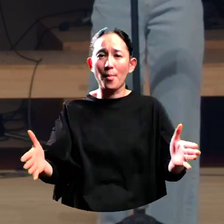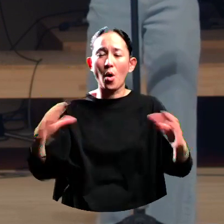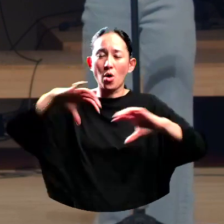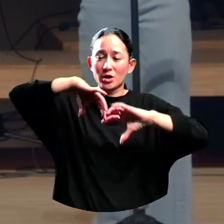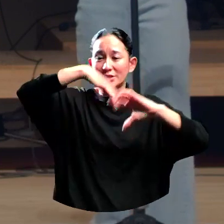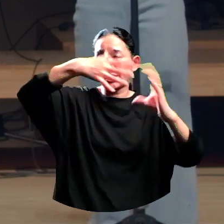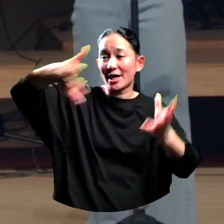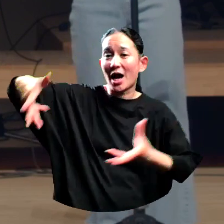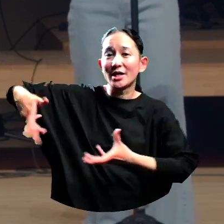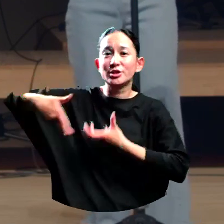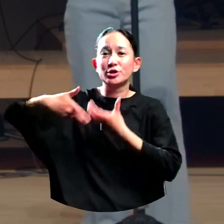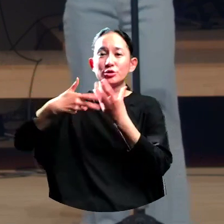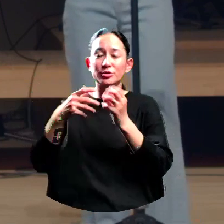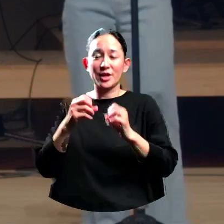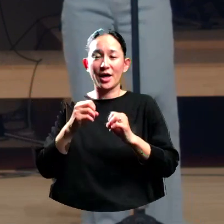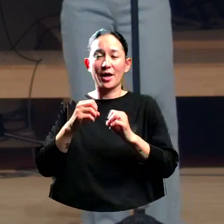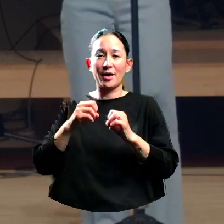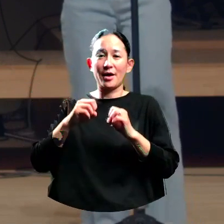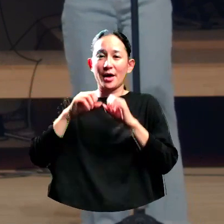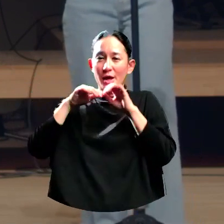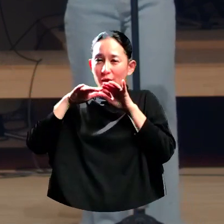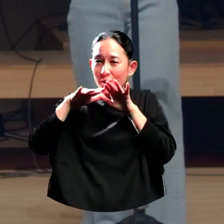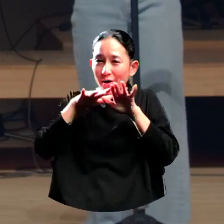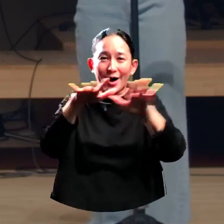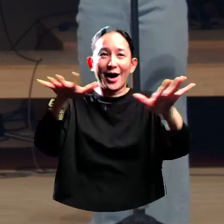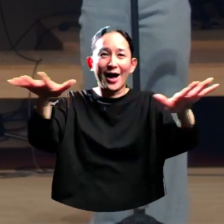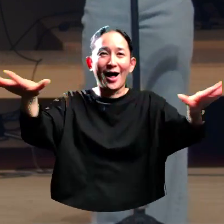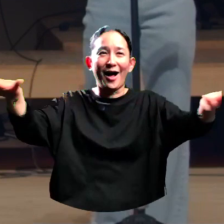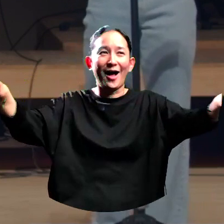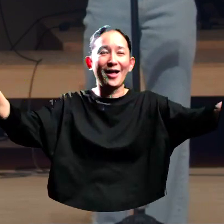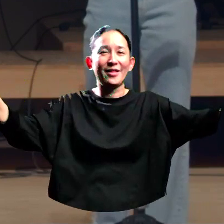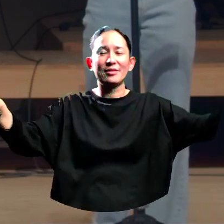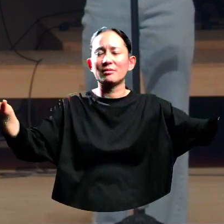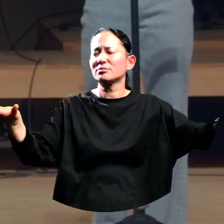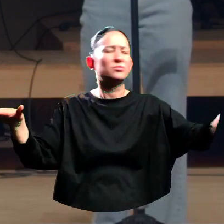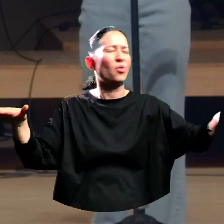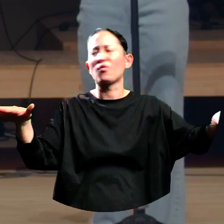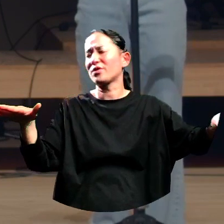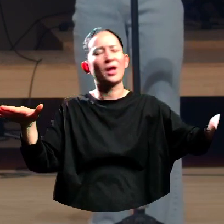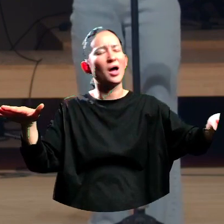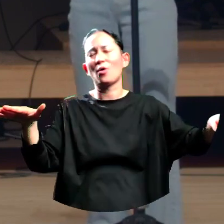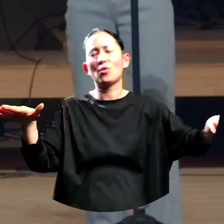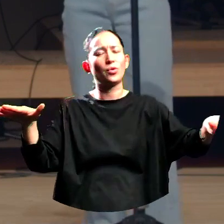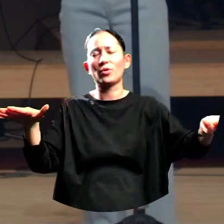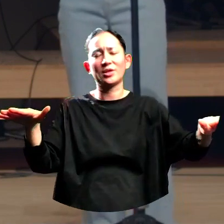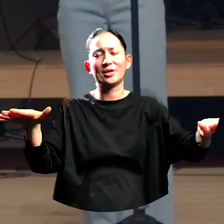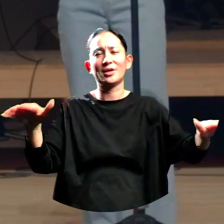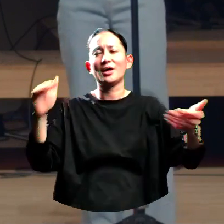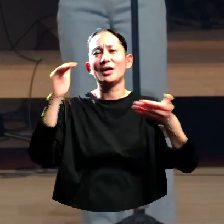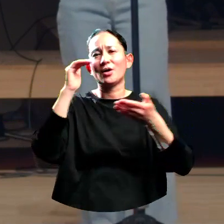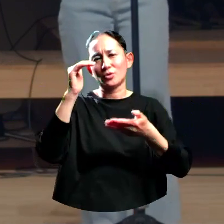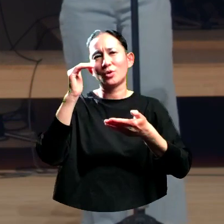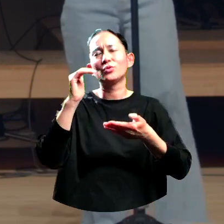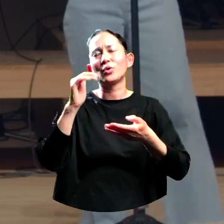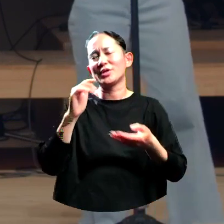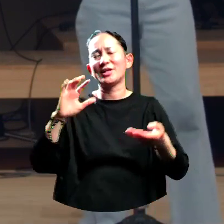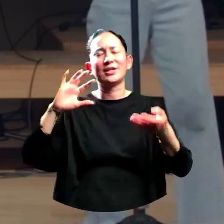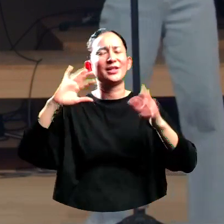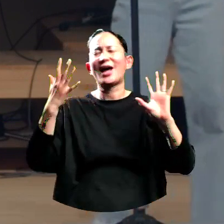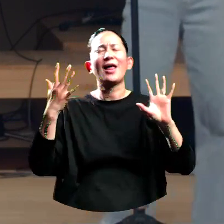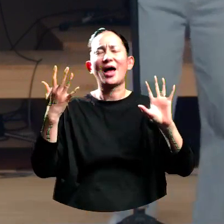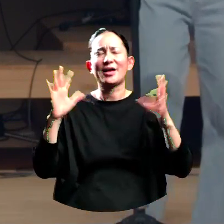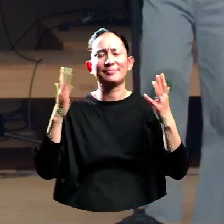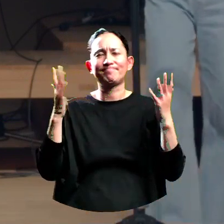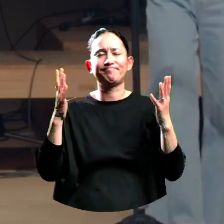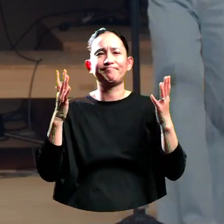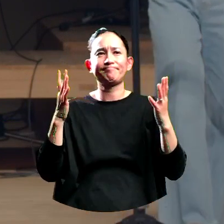this was a fake story, it would have not been told and spreaded among the world after 2000 years. だって偽物